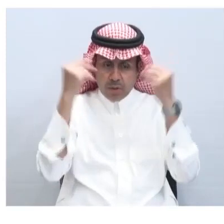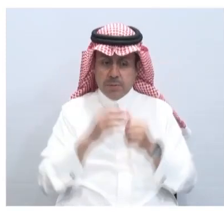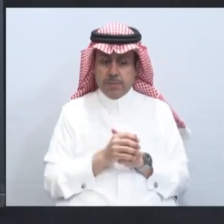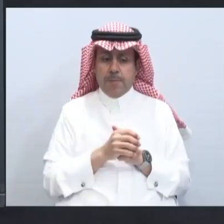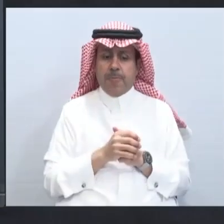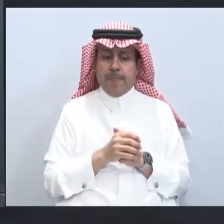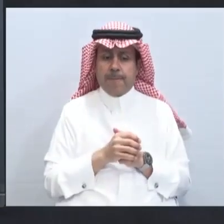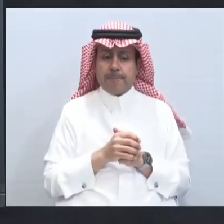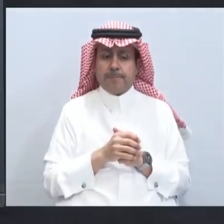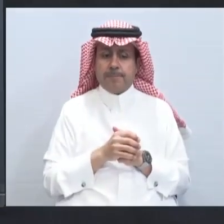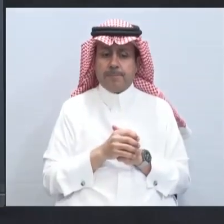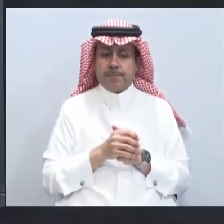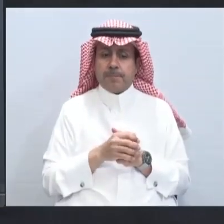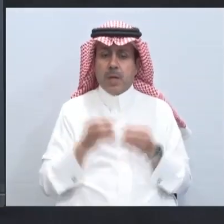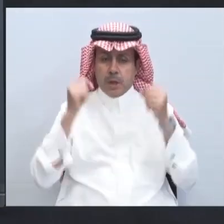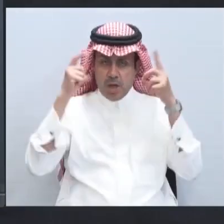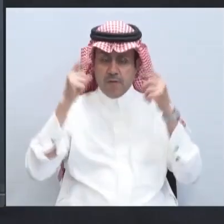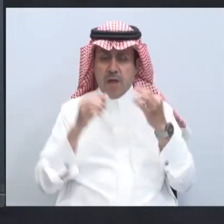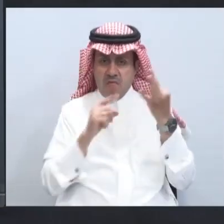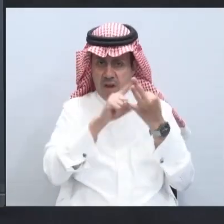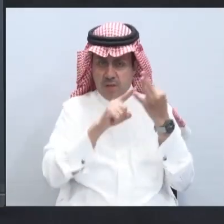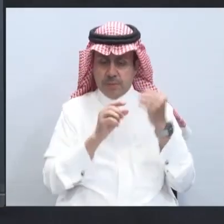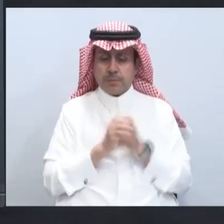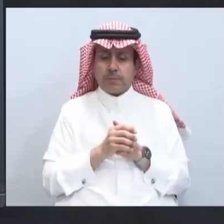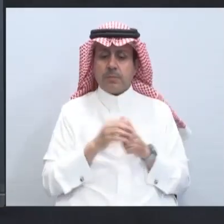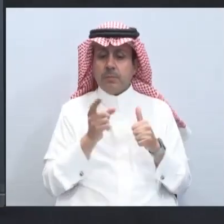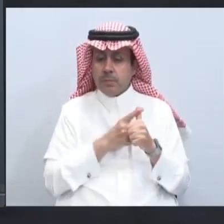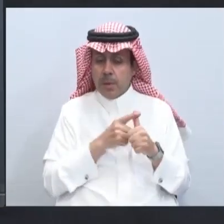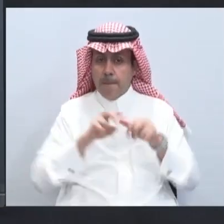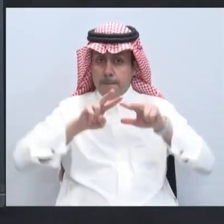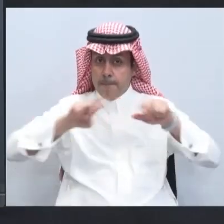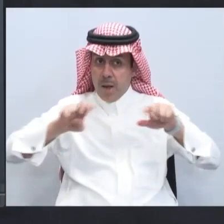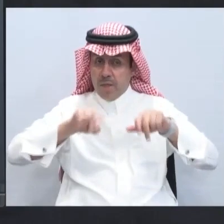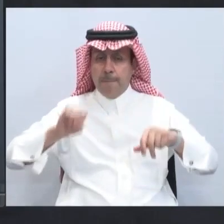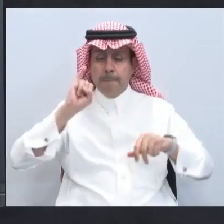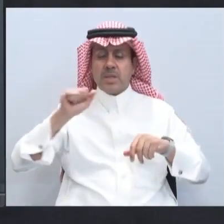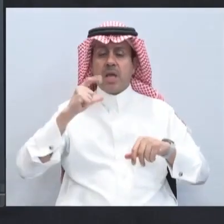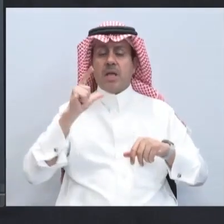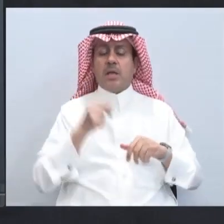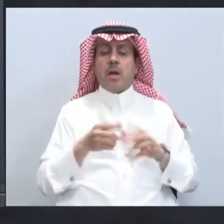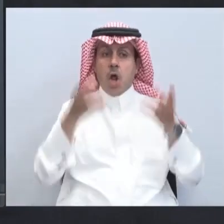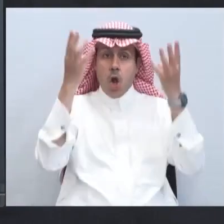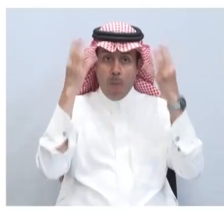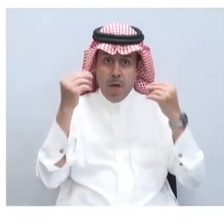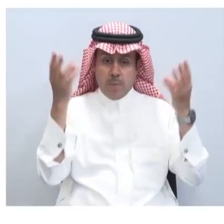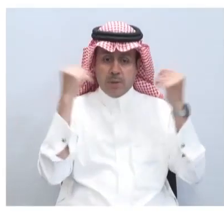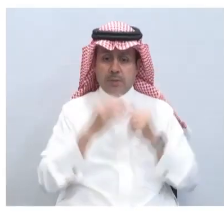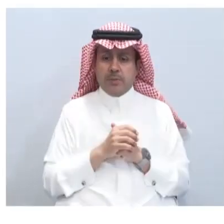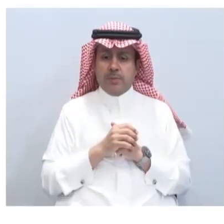خدمه لهذه الخدمات اولا البحث في مصادر المعلومات